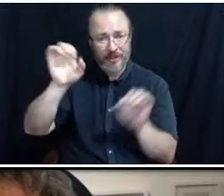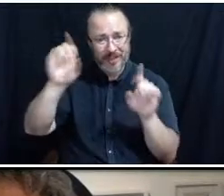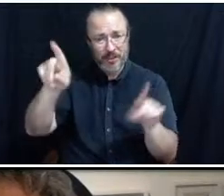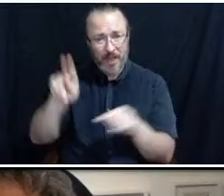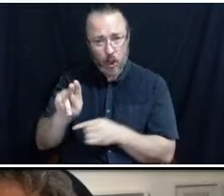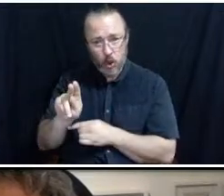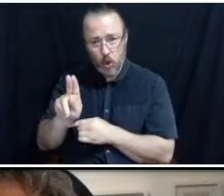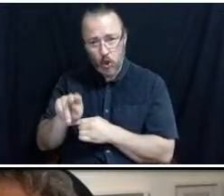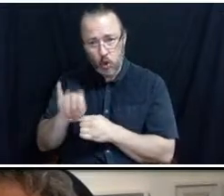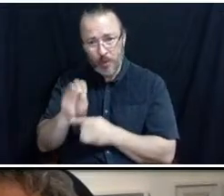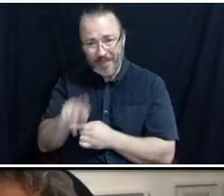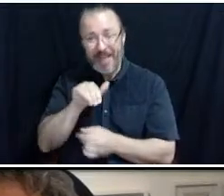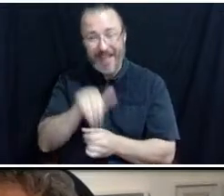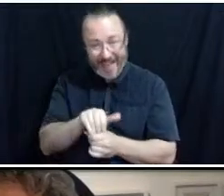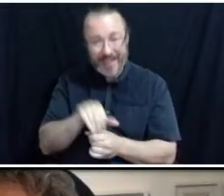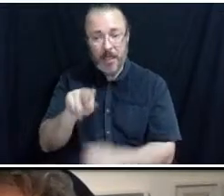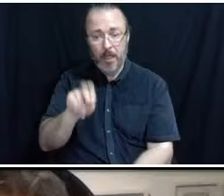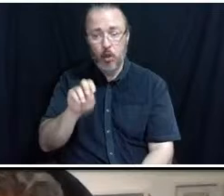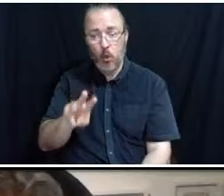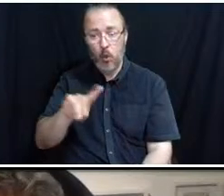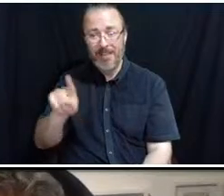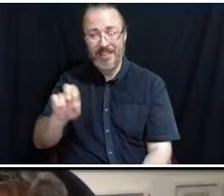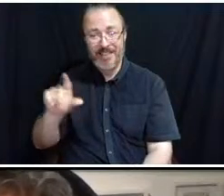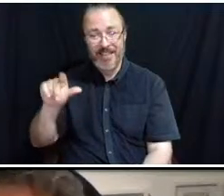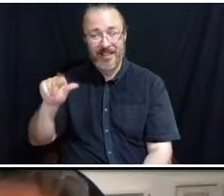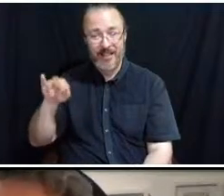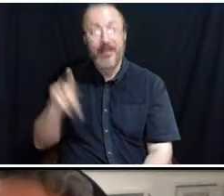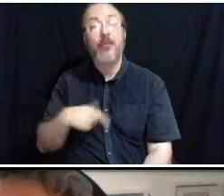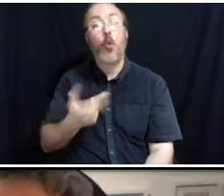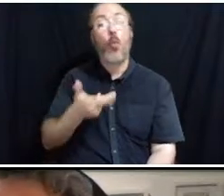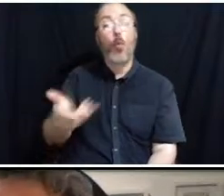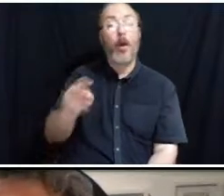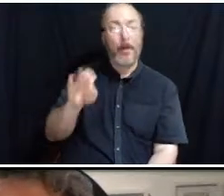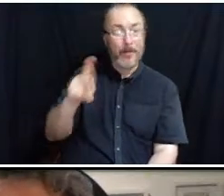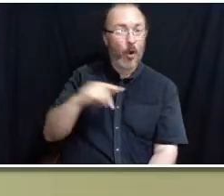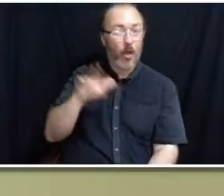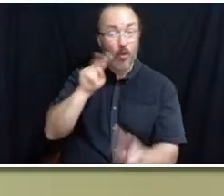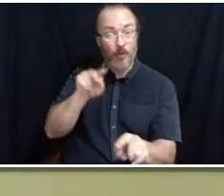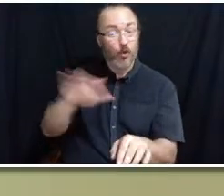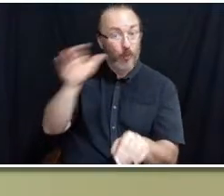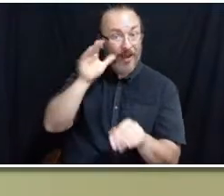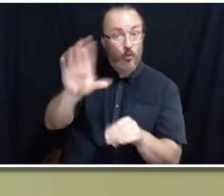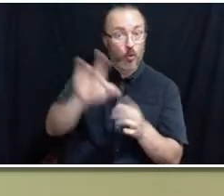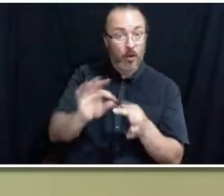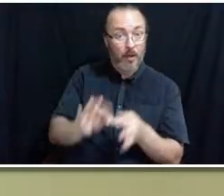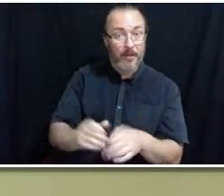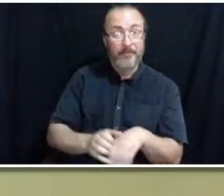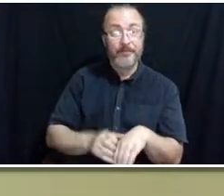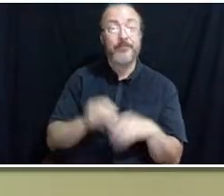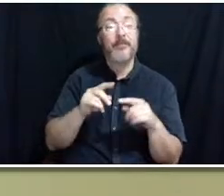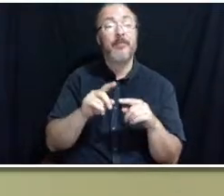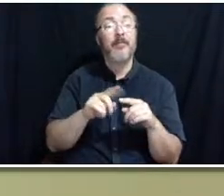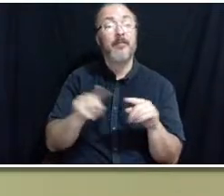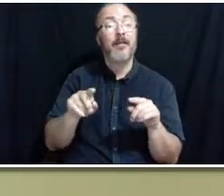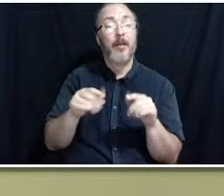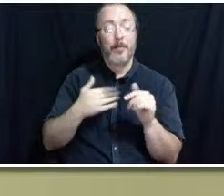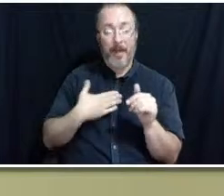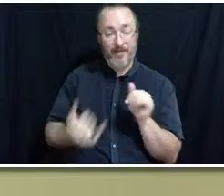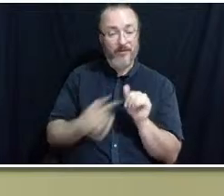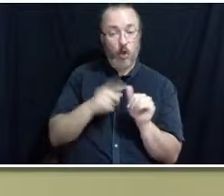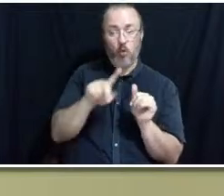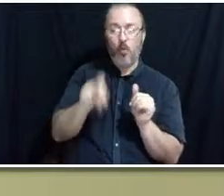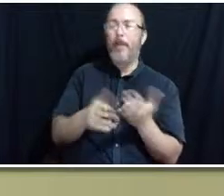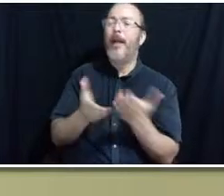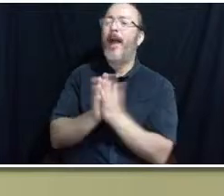NZEIT-Rio-OA, le plus grand syndicat d'éducation en Nouvelle-Zélande. Marc, J'attendrai avec intérêt